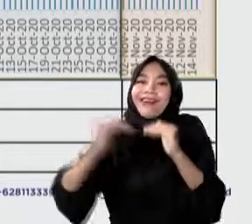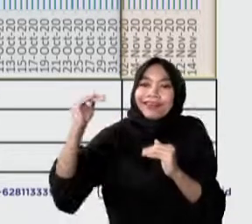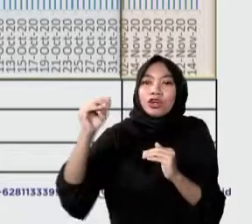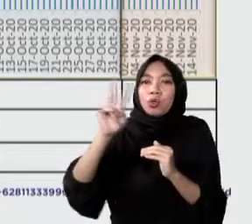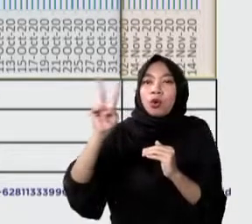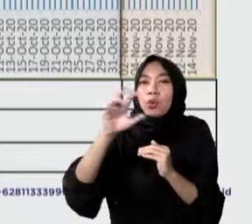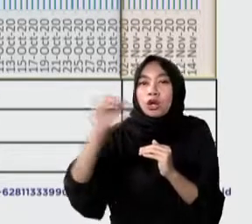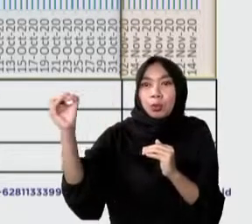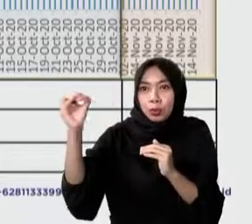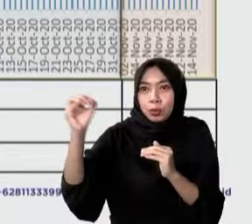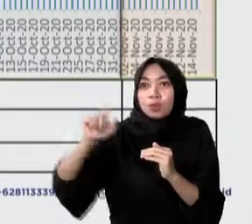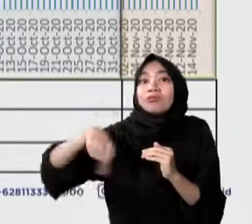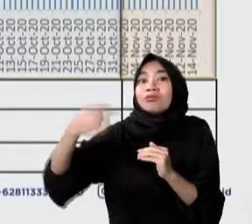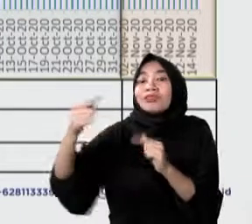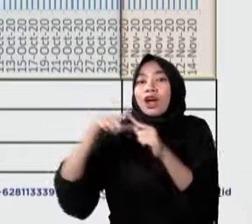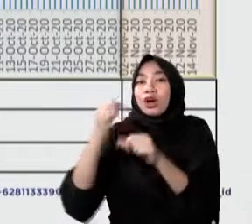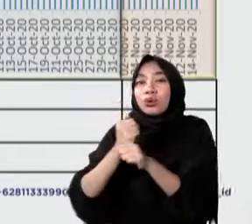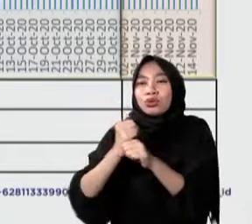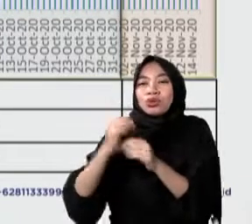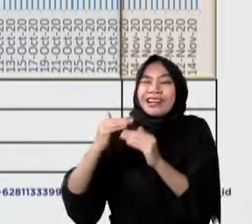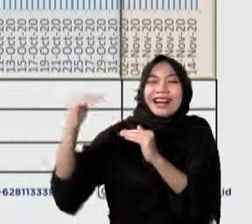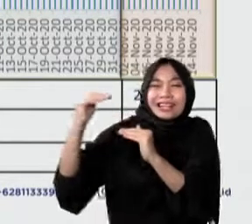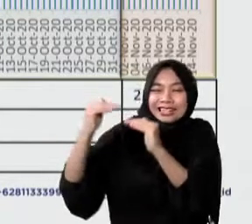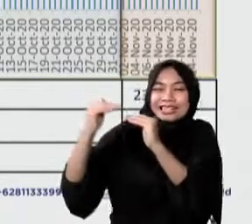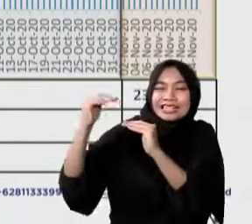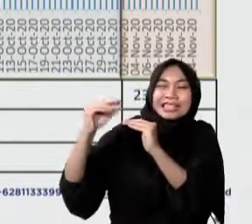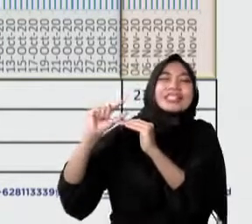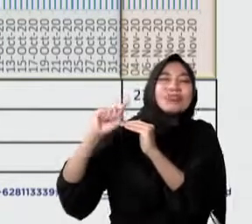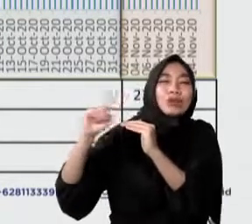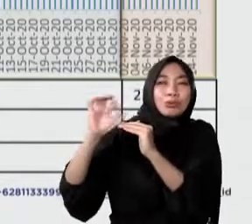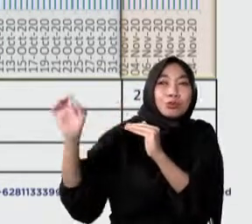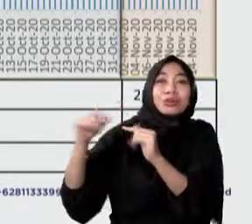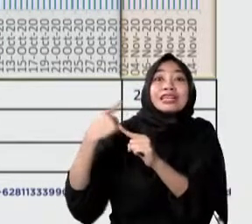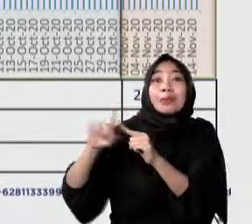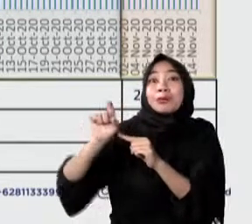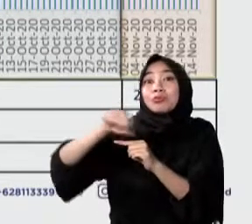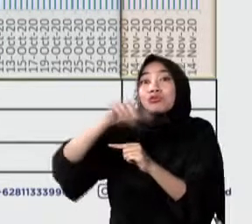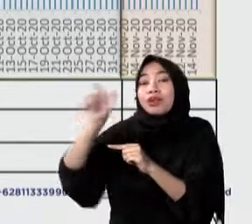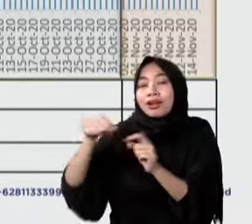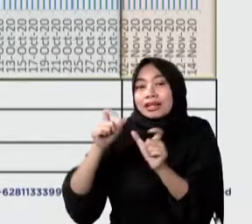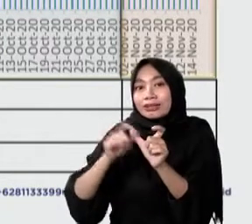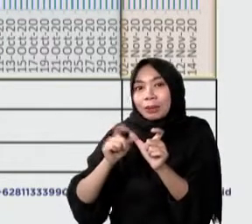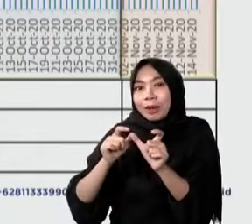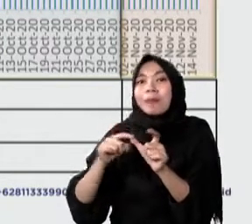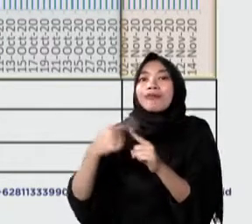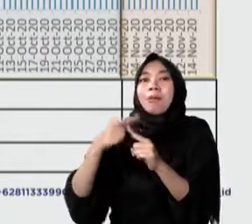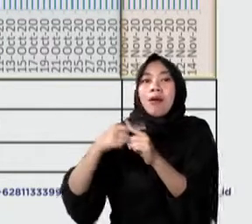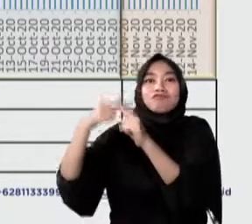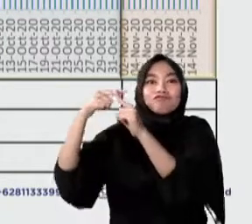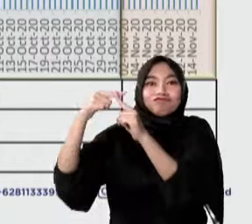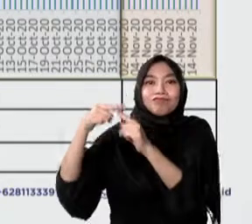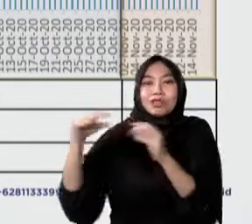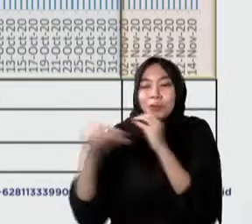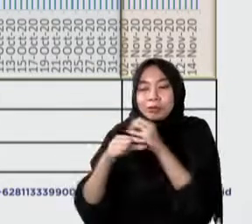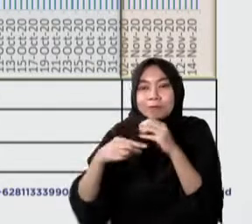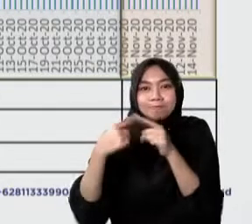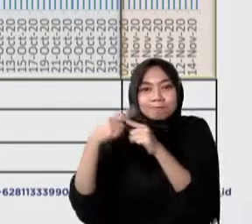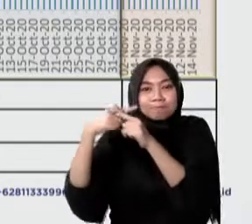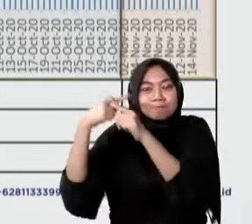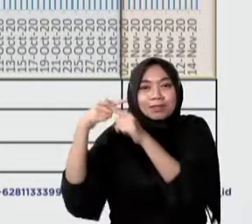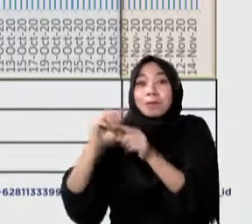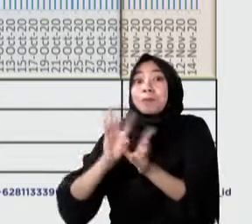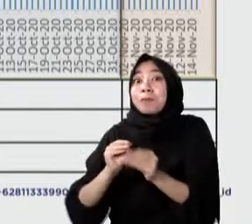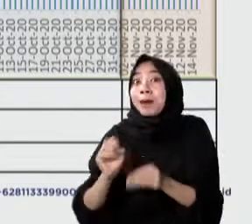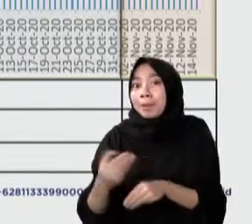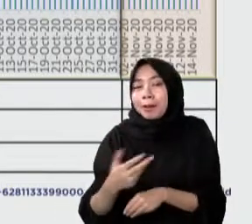22.000. Bulan Agustus peningkatannya hanya 1.000 di angka 23.000. Namun September ini kita berprogres dengan cukup signifikan naik ke